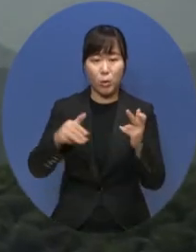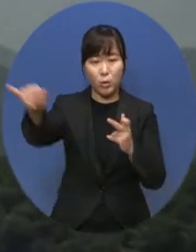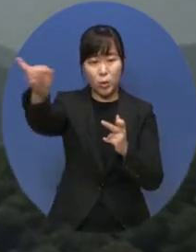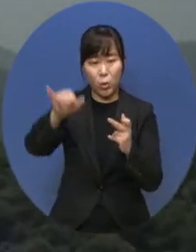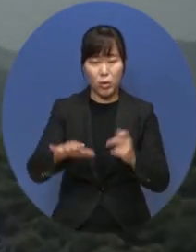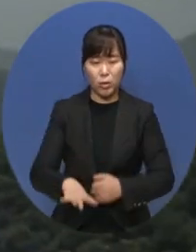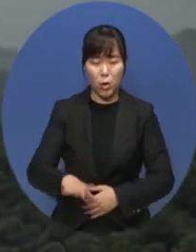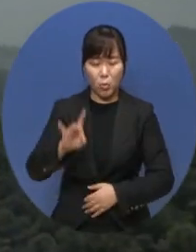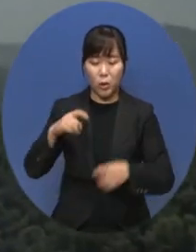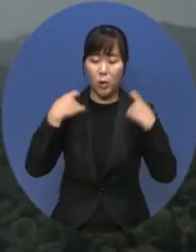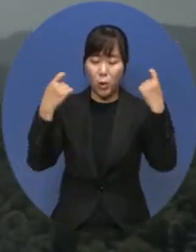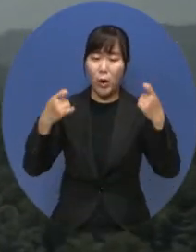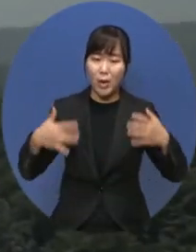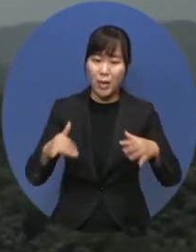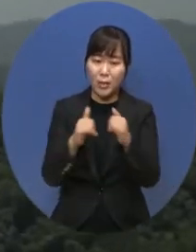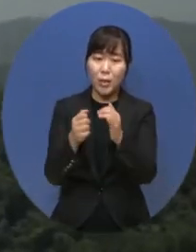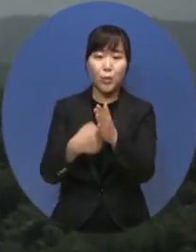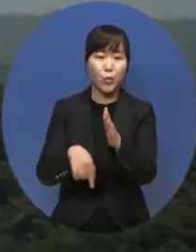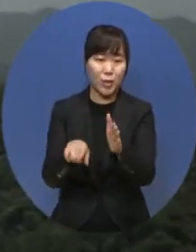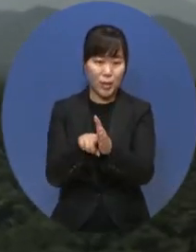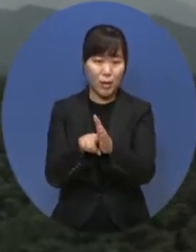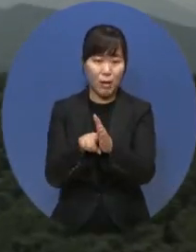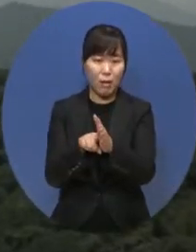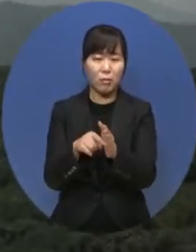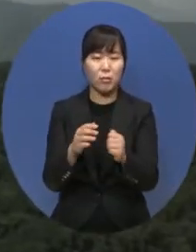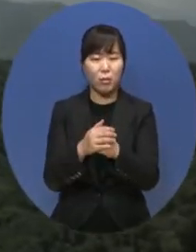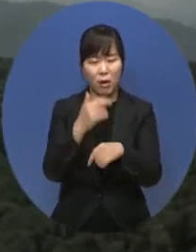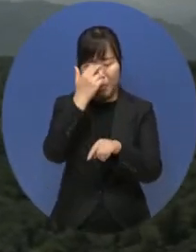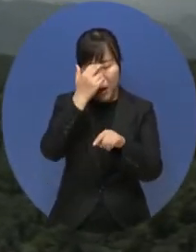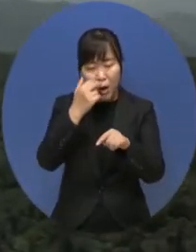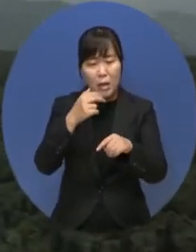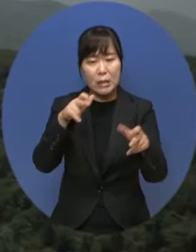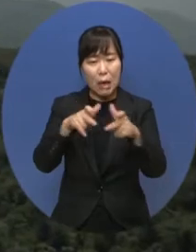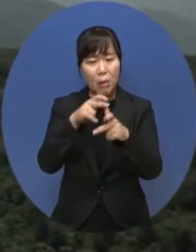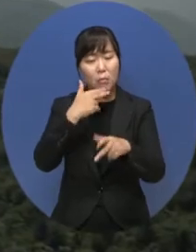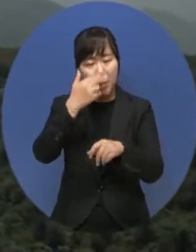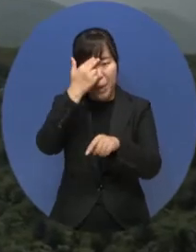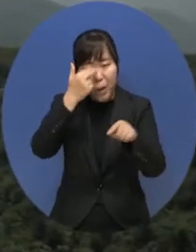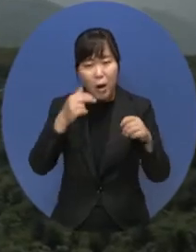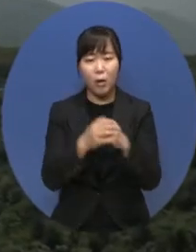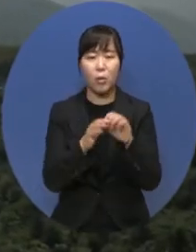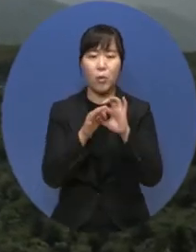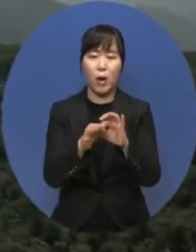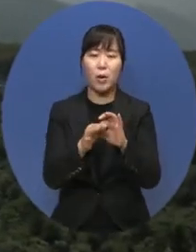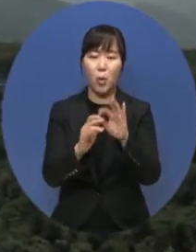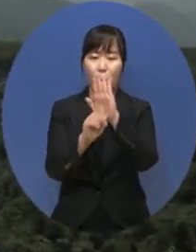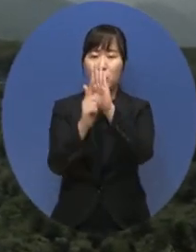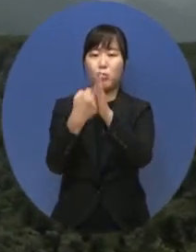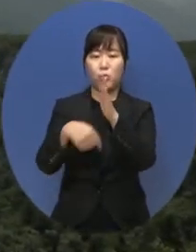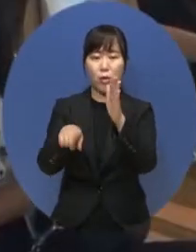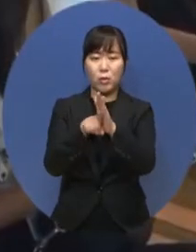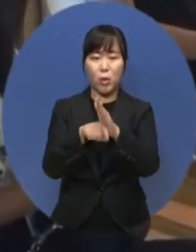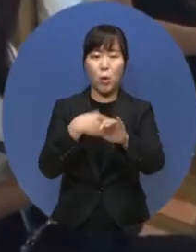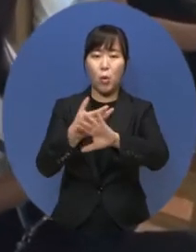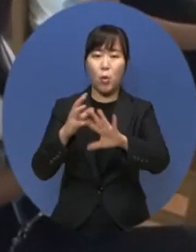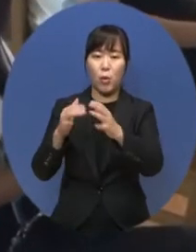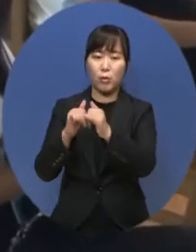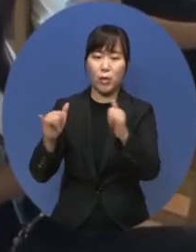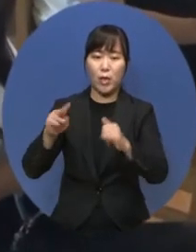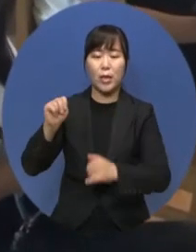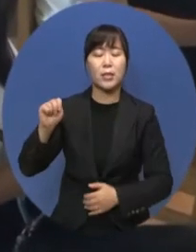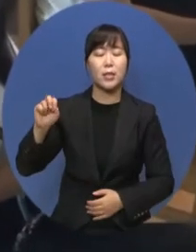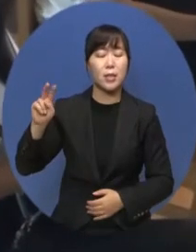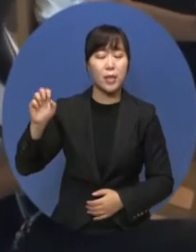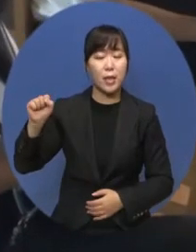전국에서 처음으로 관광 약자를 위한 무장애 관광지와 엘리니스 관광지 홍보를 위해 주한 외국인